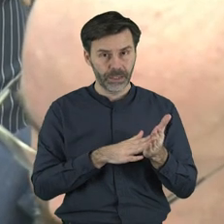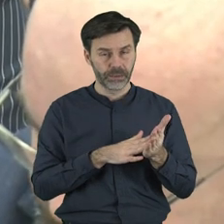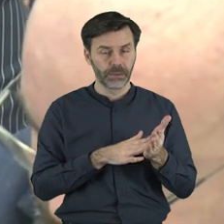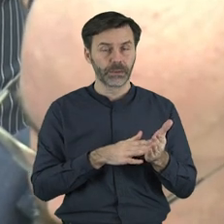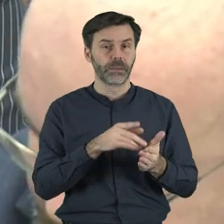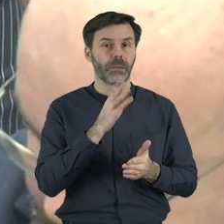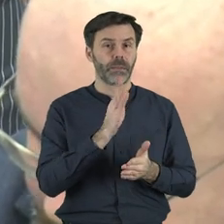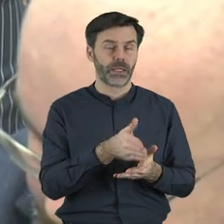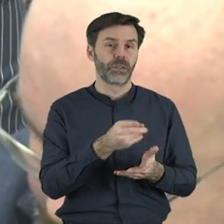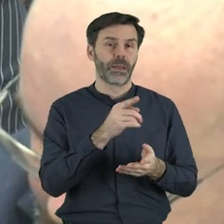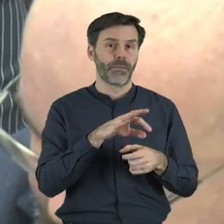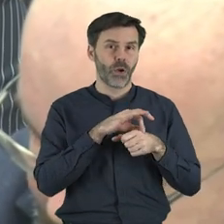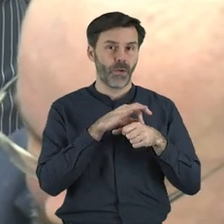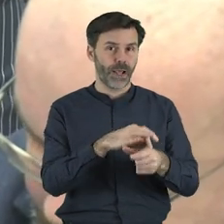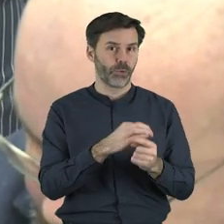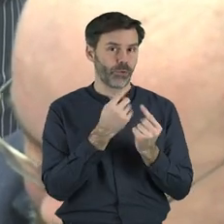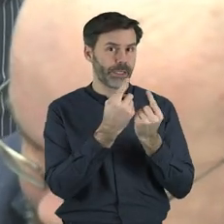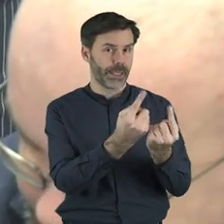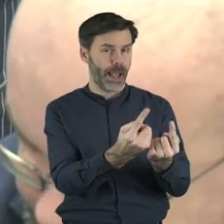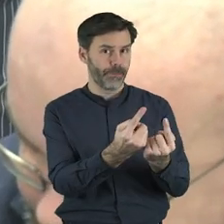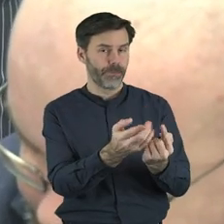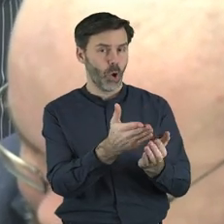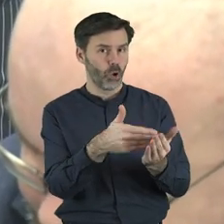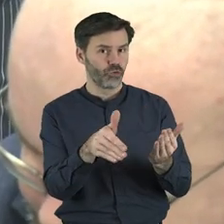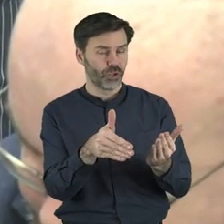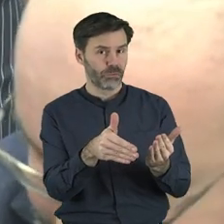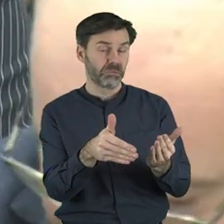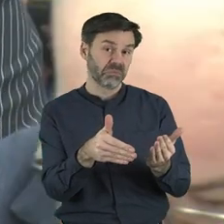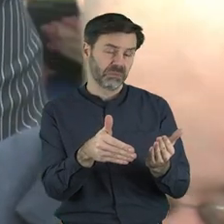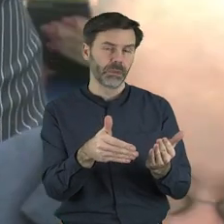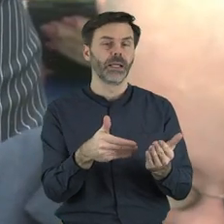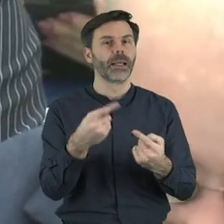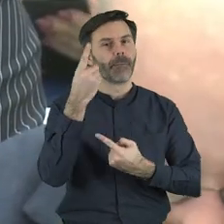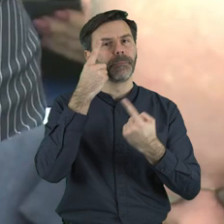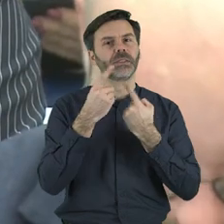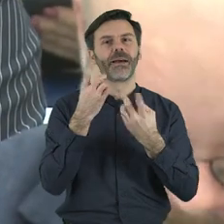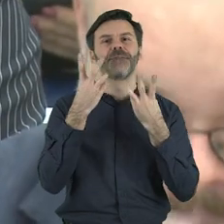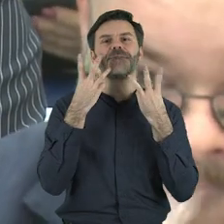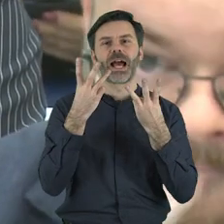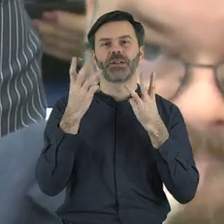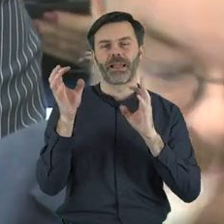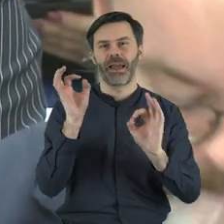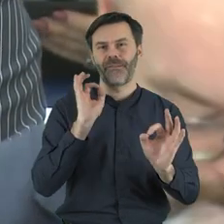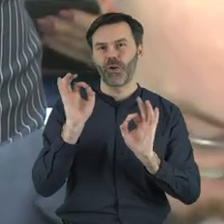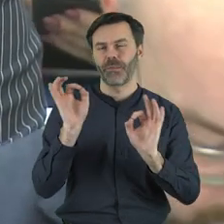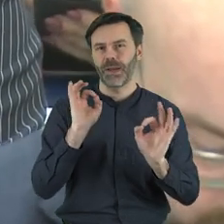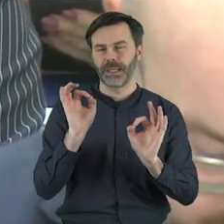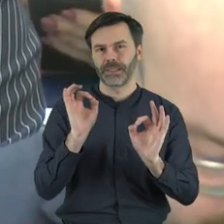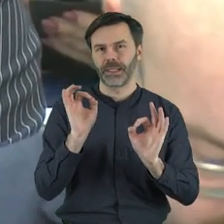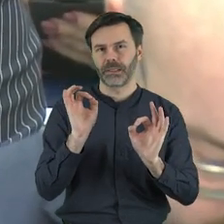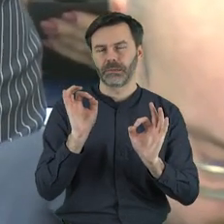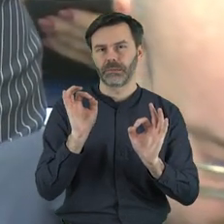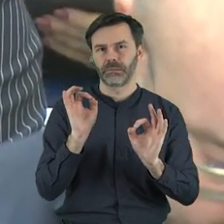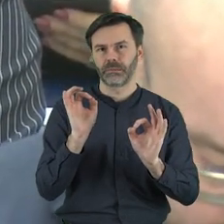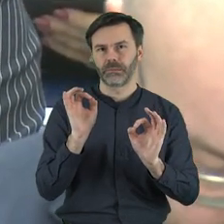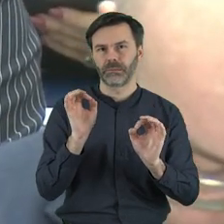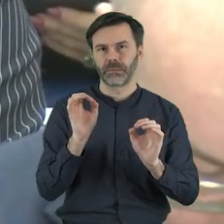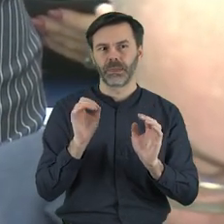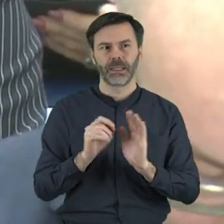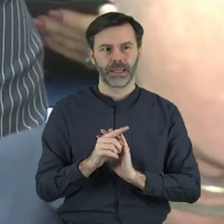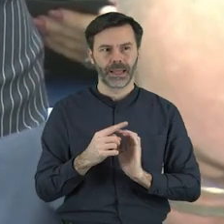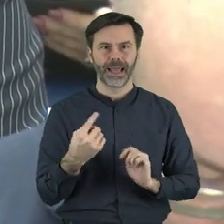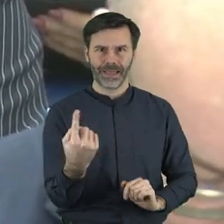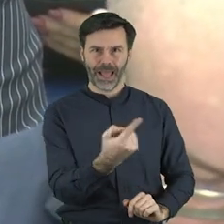jest to informacja ważna nie tylko dla mnie, radnych, ale przede wszystkim dla mieszkańców